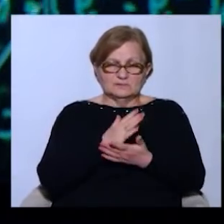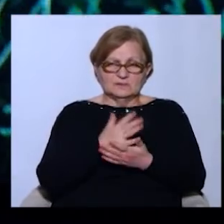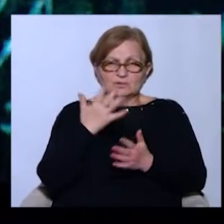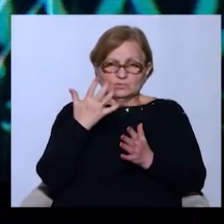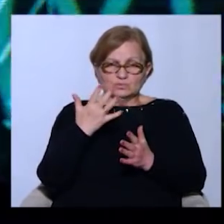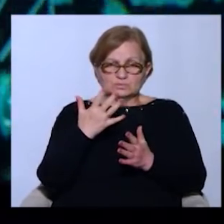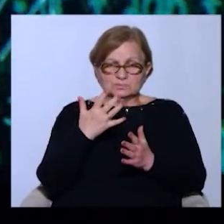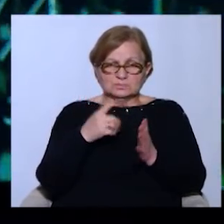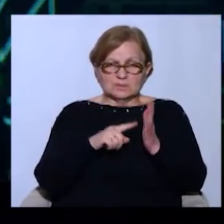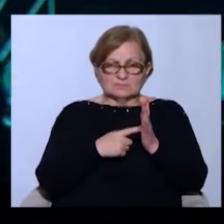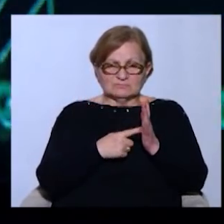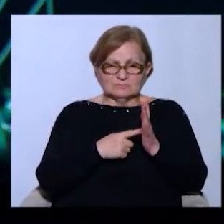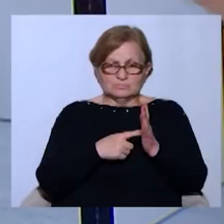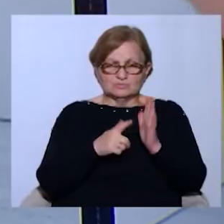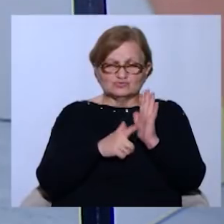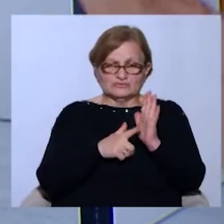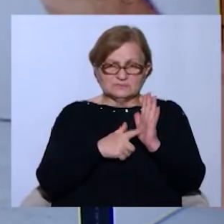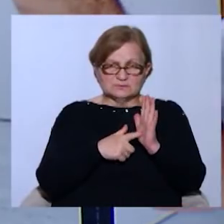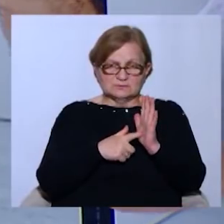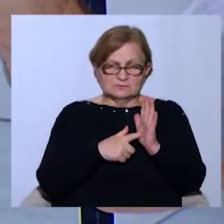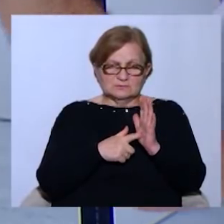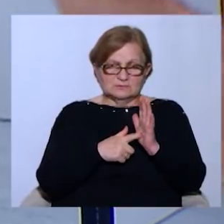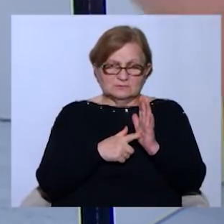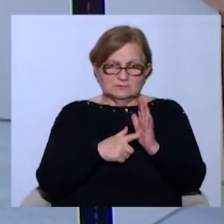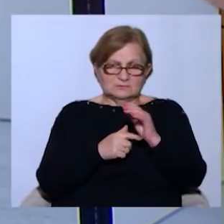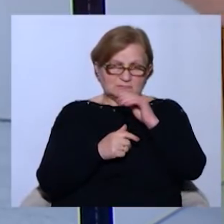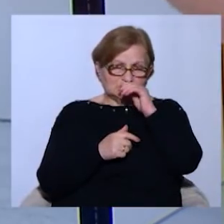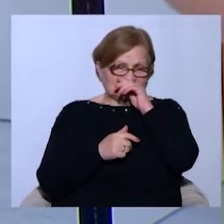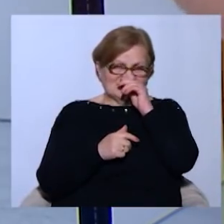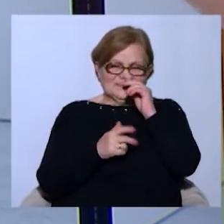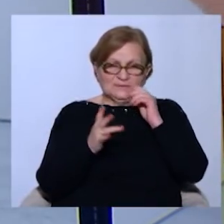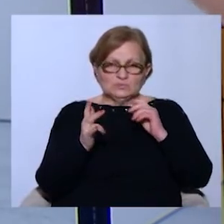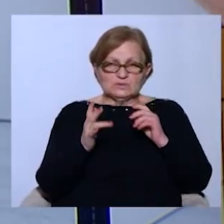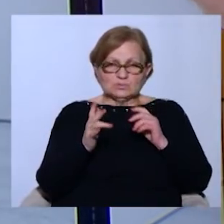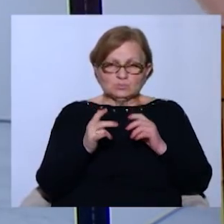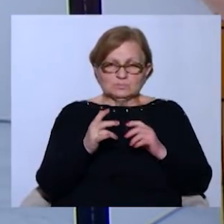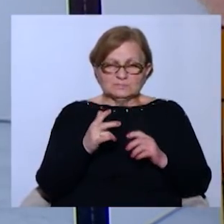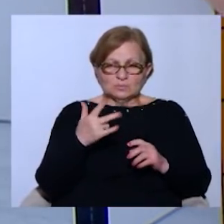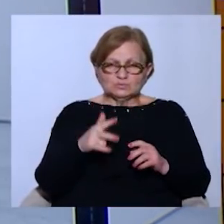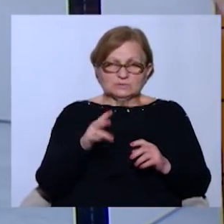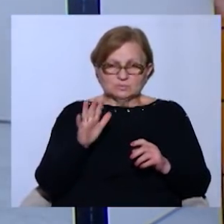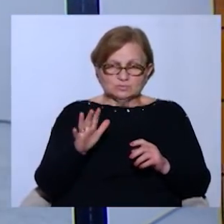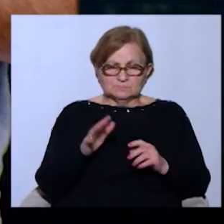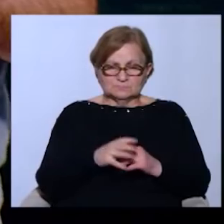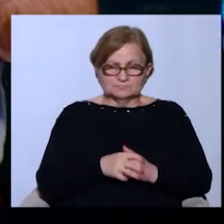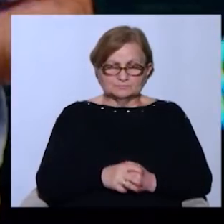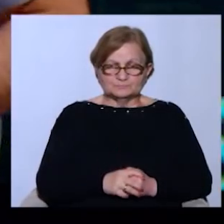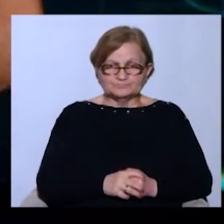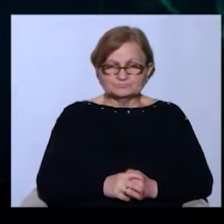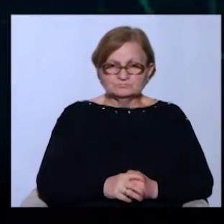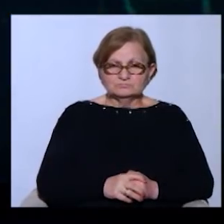5 აღებული 7-ჯერ. ხო? ანუ 35 ცალი გვაქვს აქ. ახლა